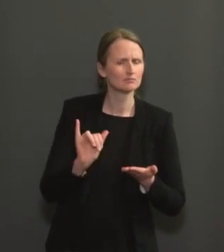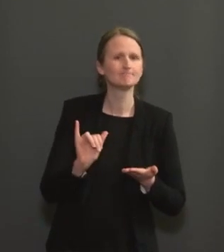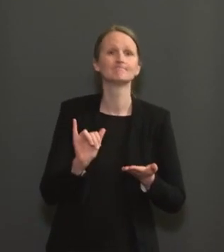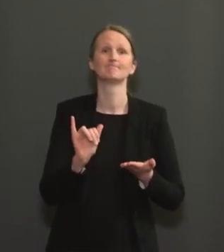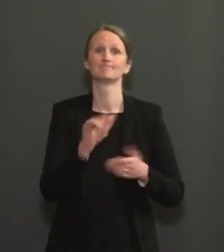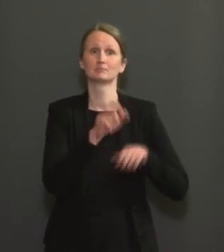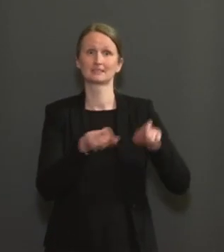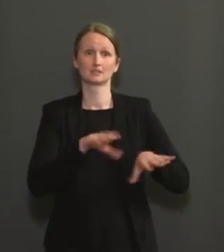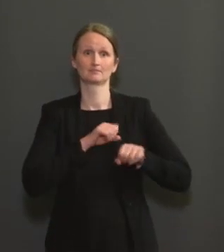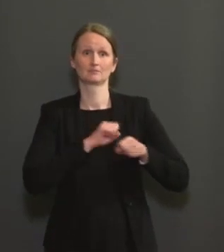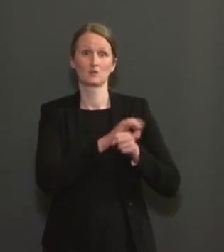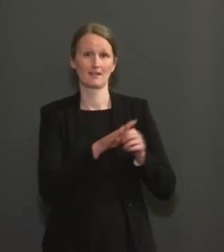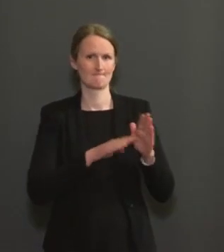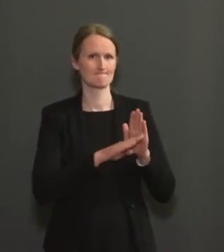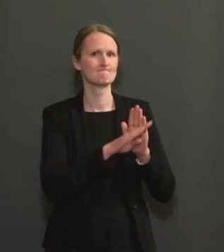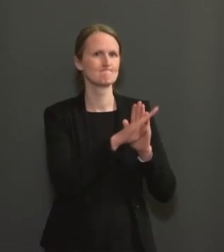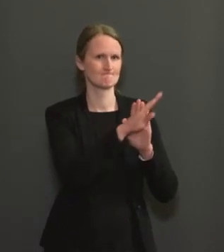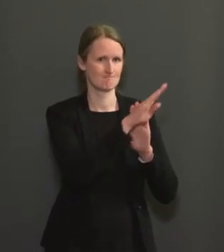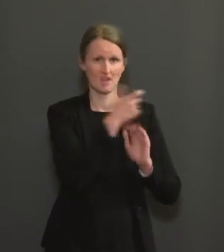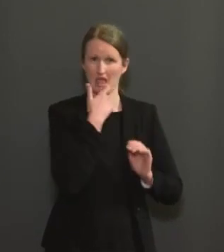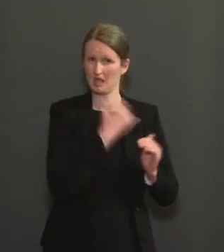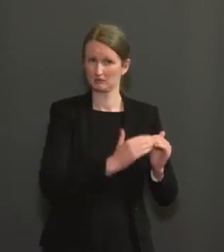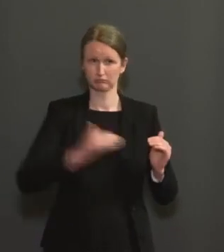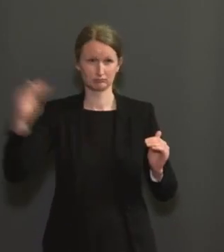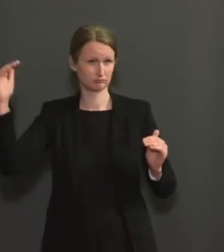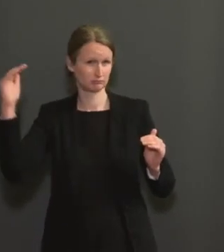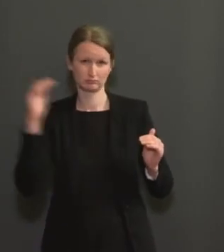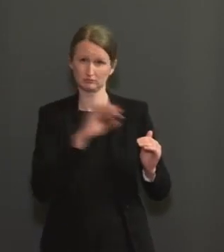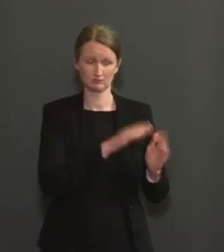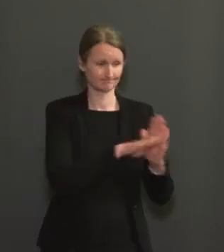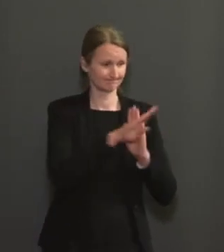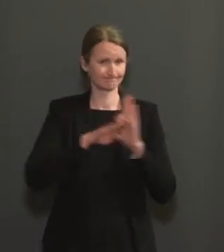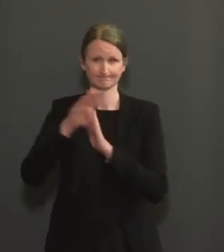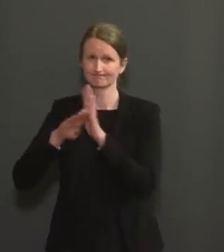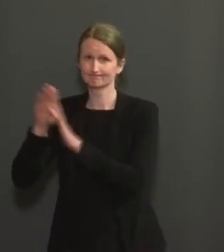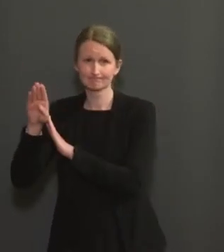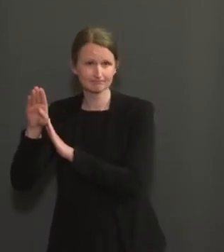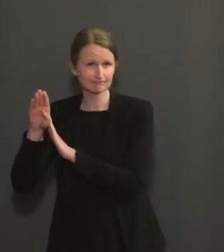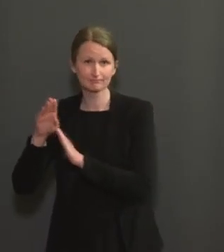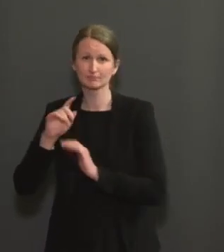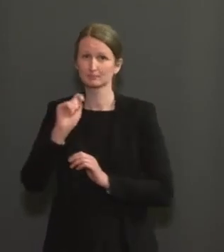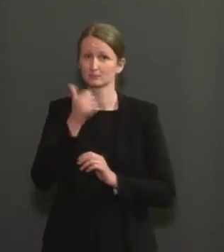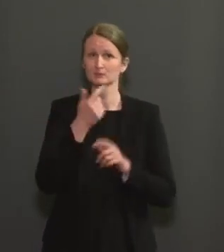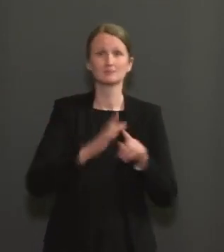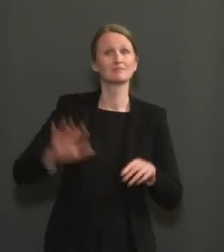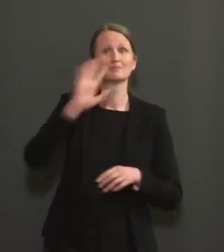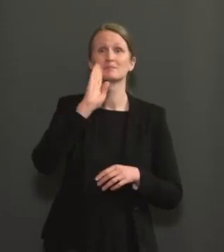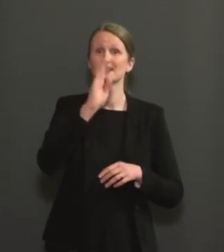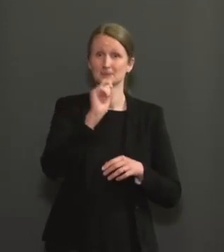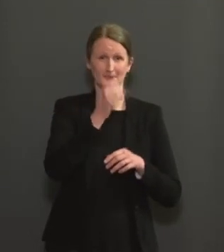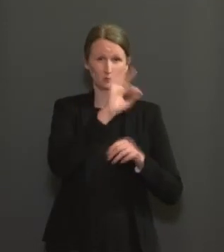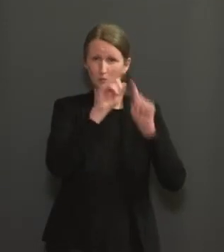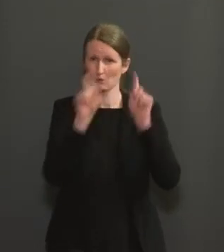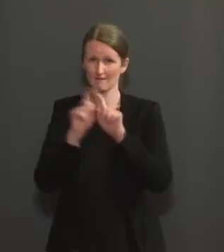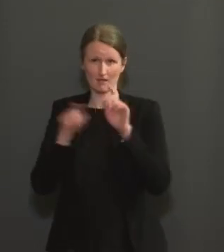Elle se produit dans tous les groupes d'âge et actuellement dans la plupart des provinces du pays. Le nombre d'hospitalisations